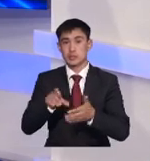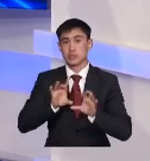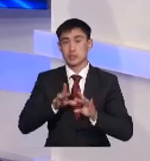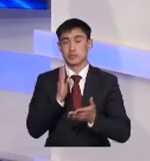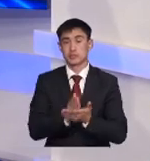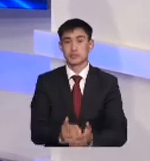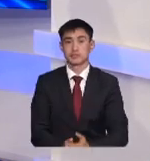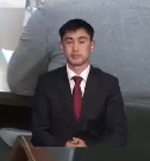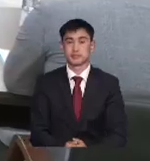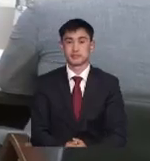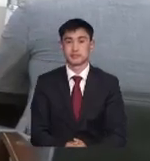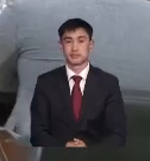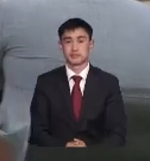бар.